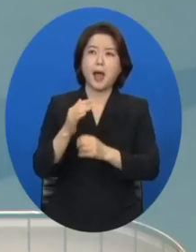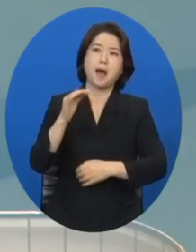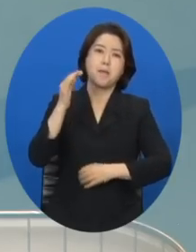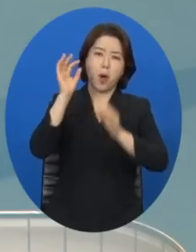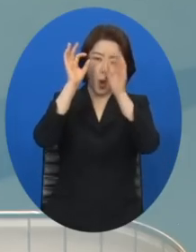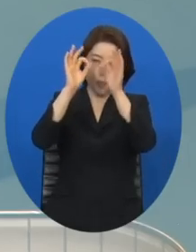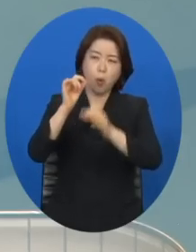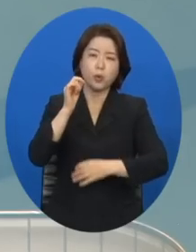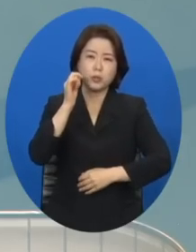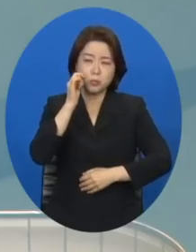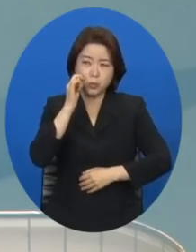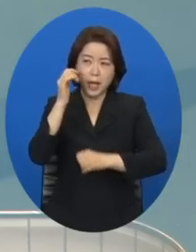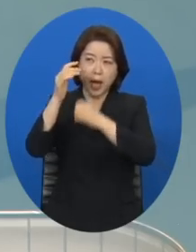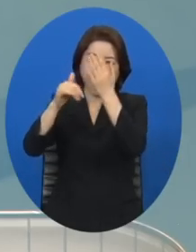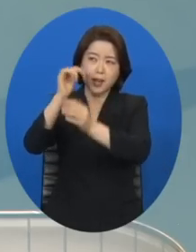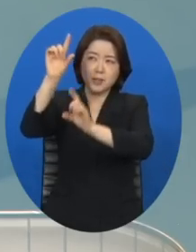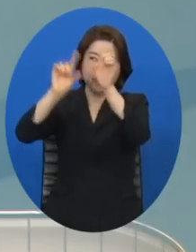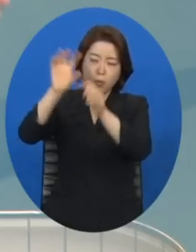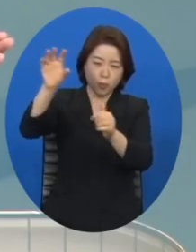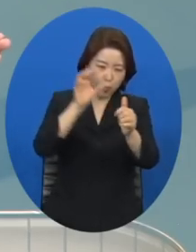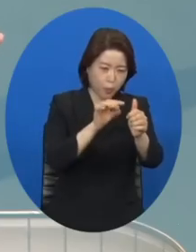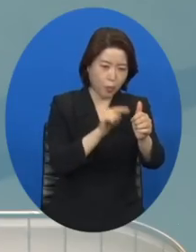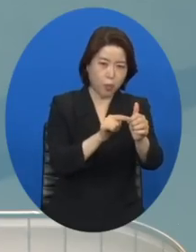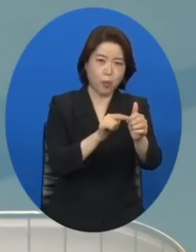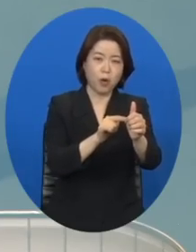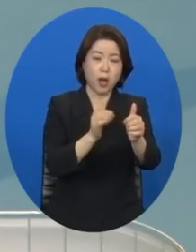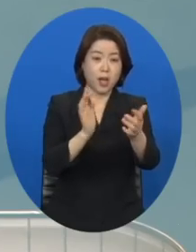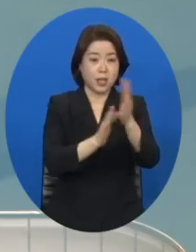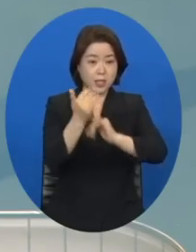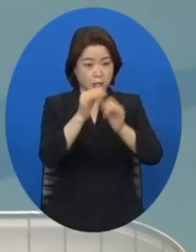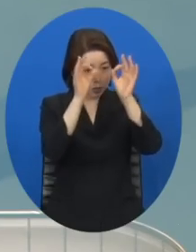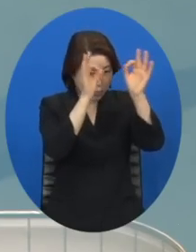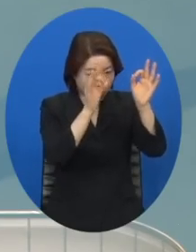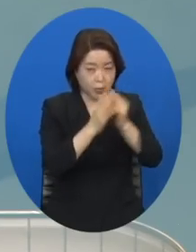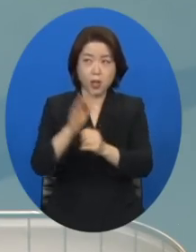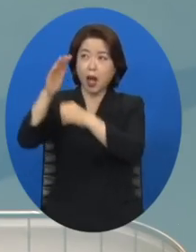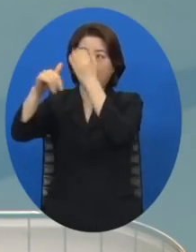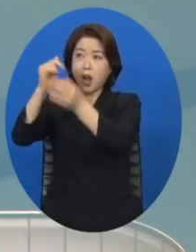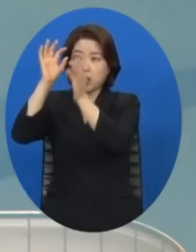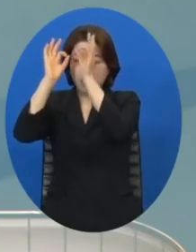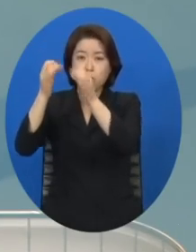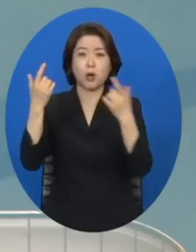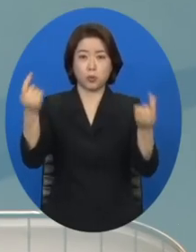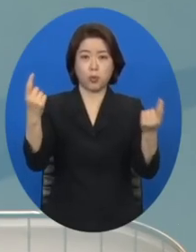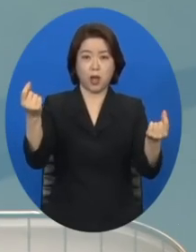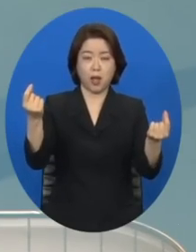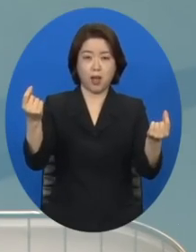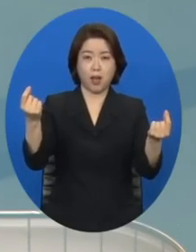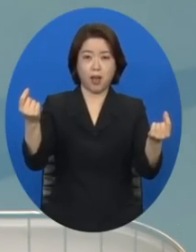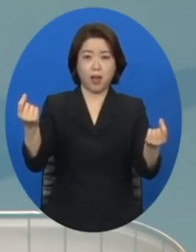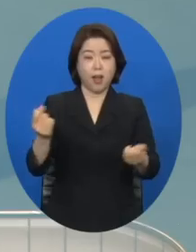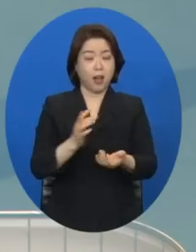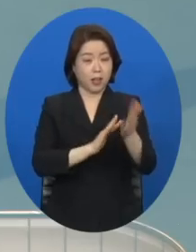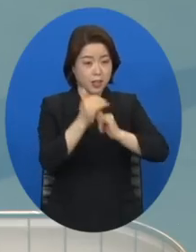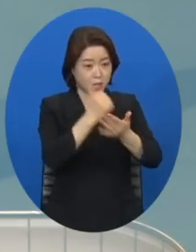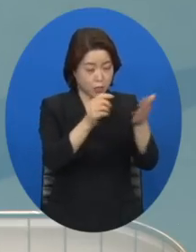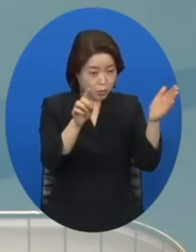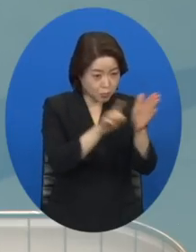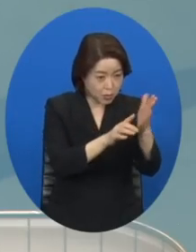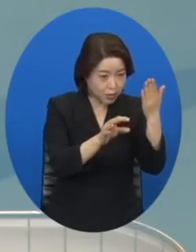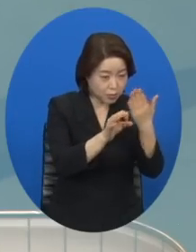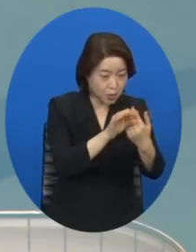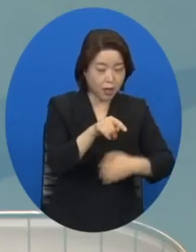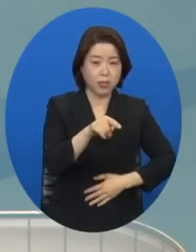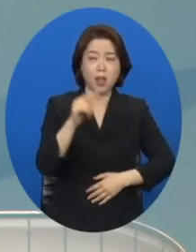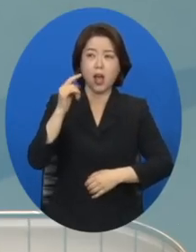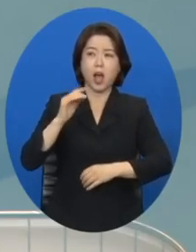형상이니라 그리스도를 보면 곧 하나님의 본 것이고 그리스도를 믿으면 그 안에 그리스도의 형상이 회복되어서